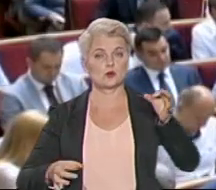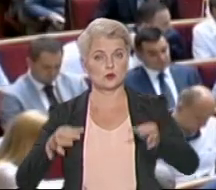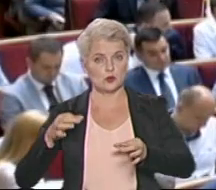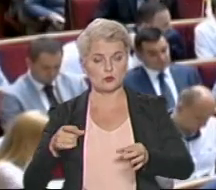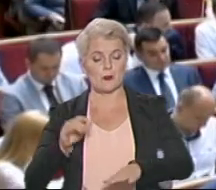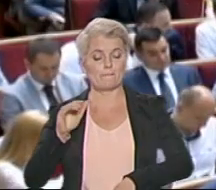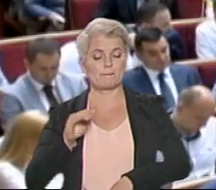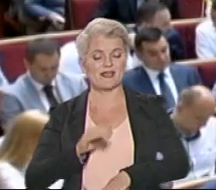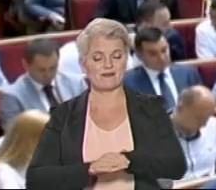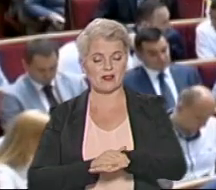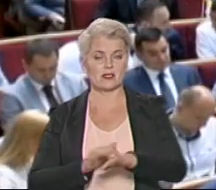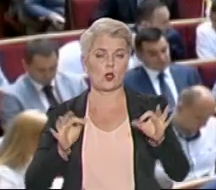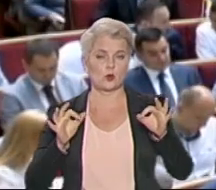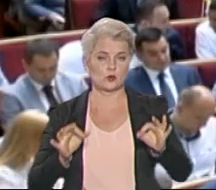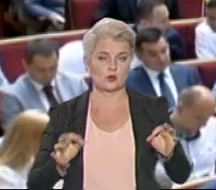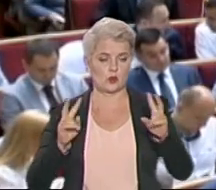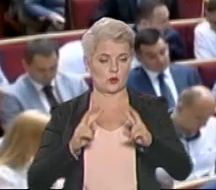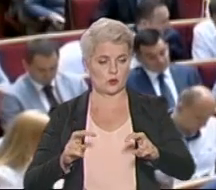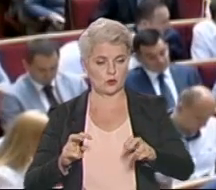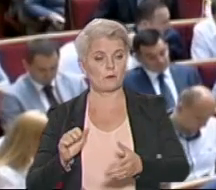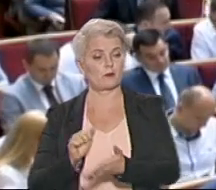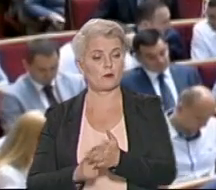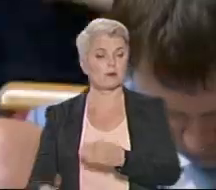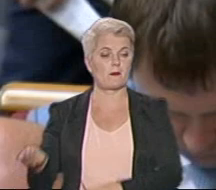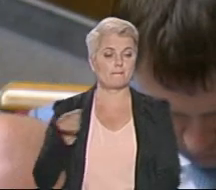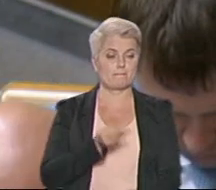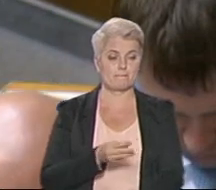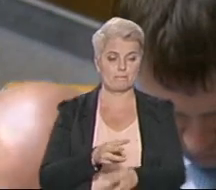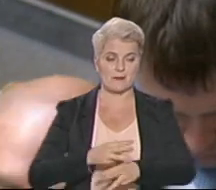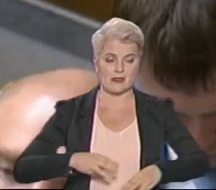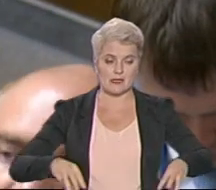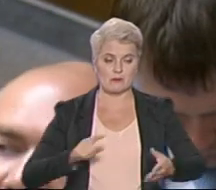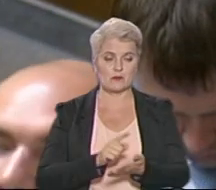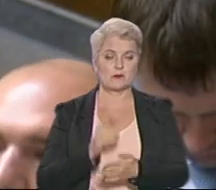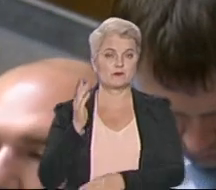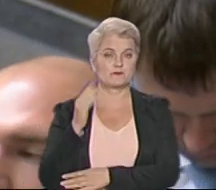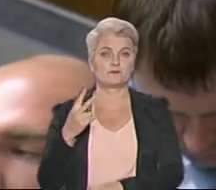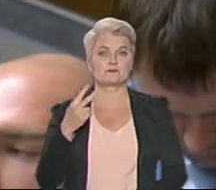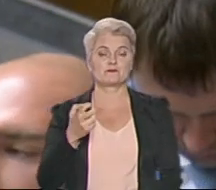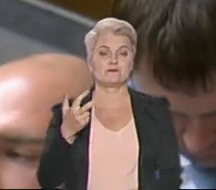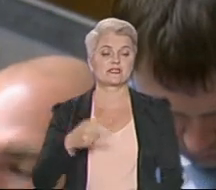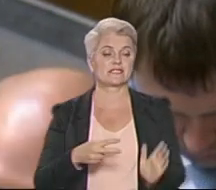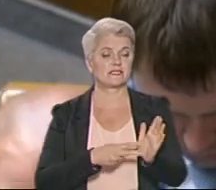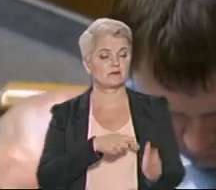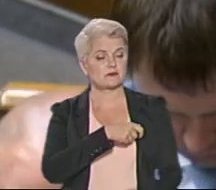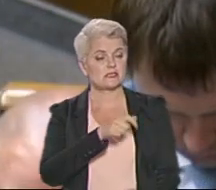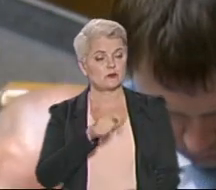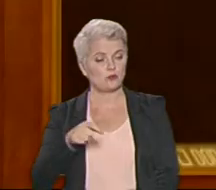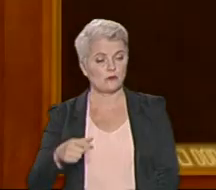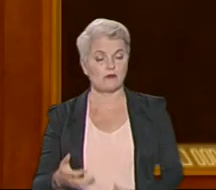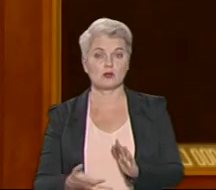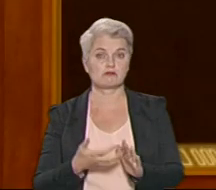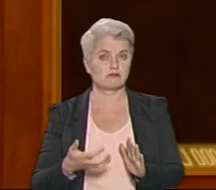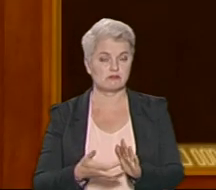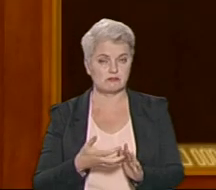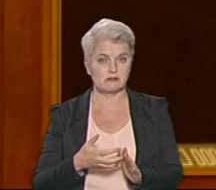конституційність розгляду. Згодом документ повертають до парламенту, і його мають підтримати щонайменше 338 депутатів. У разі, якщо голосів не